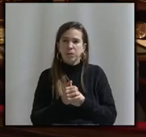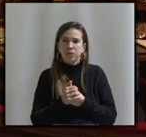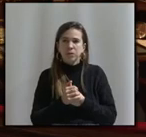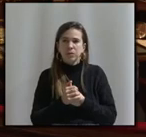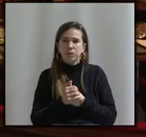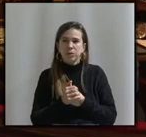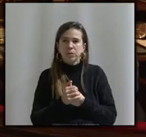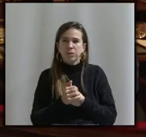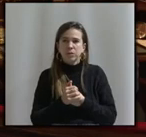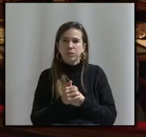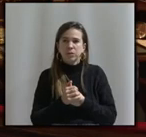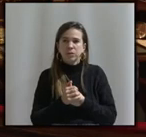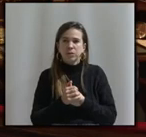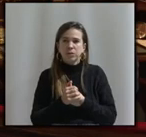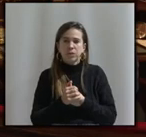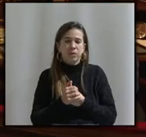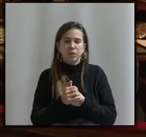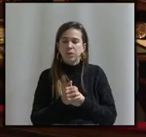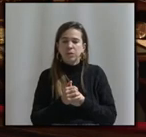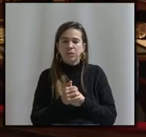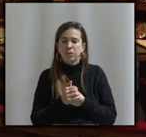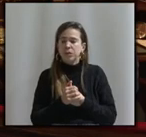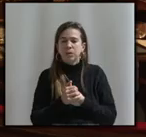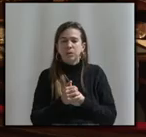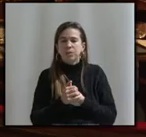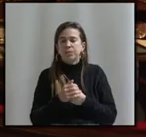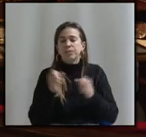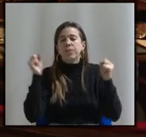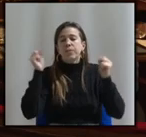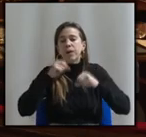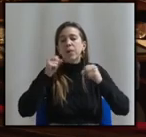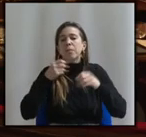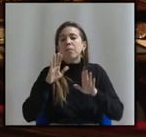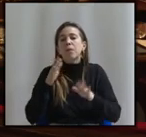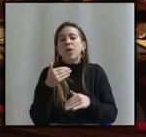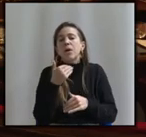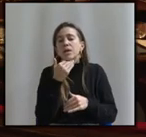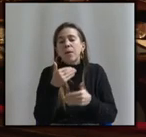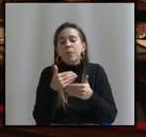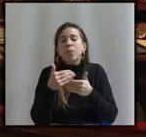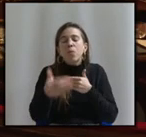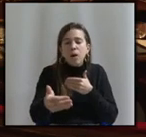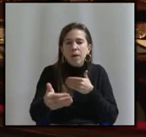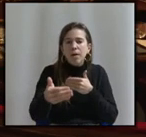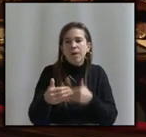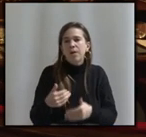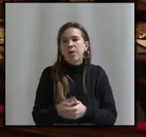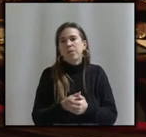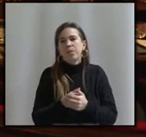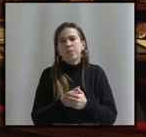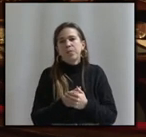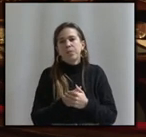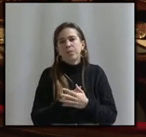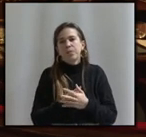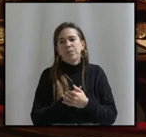El micro... D'acord, però no sap més o menys, pot donar una petita orientació de com sortirà aquesta licitació? Hauria de